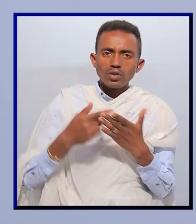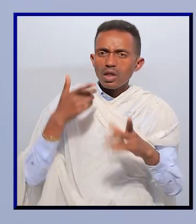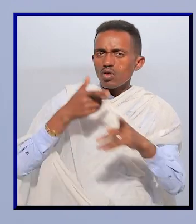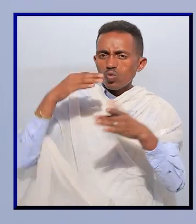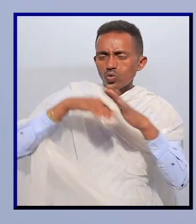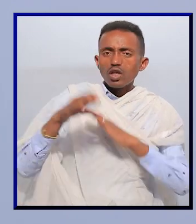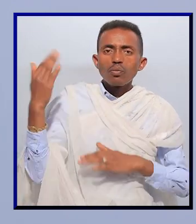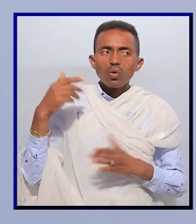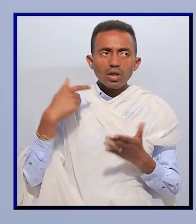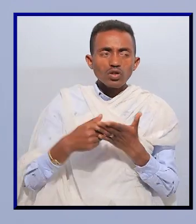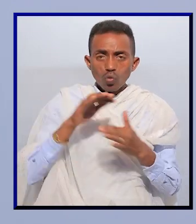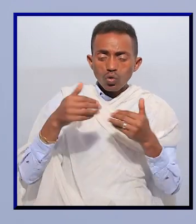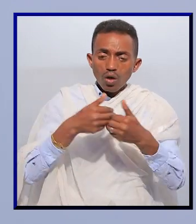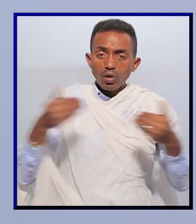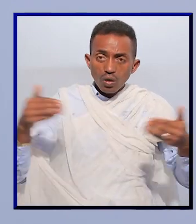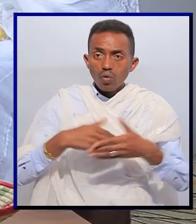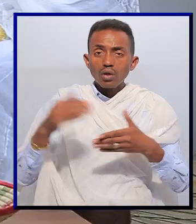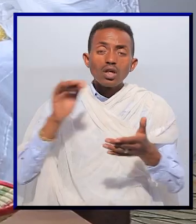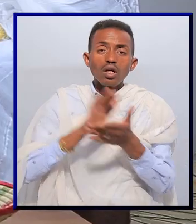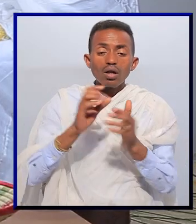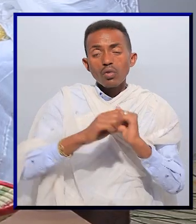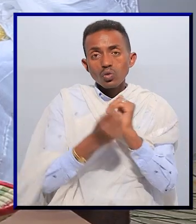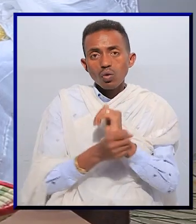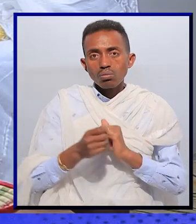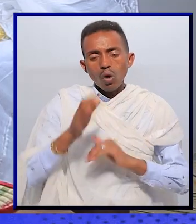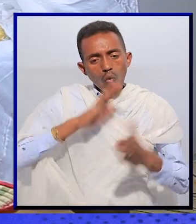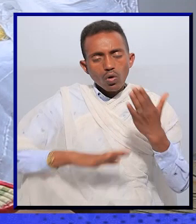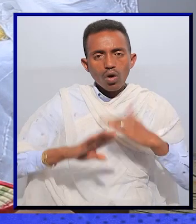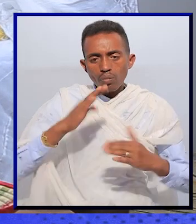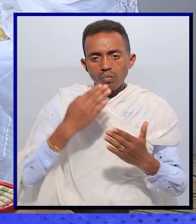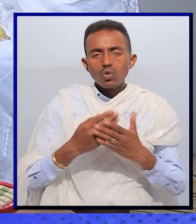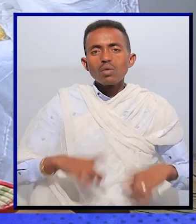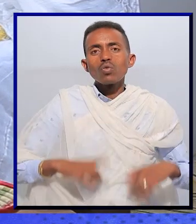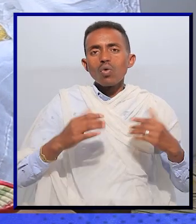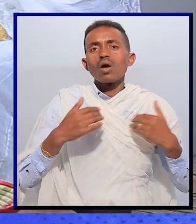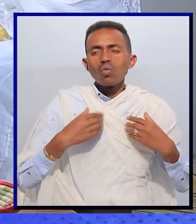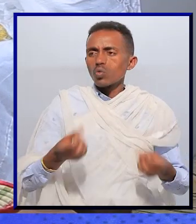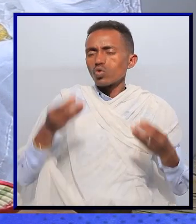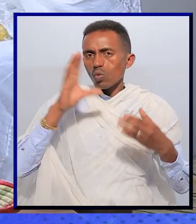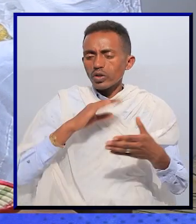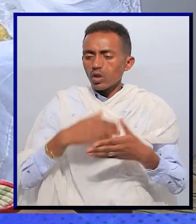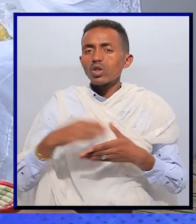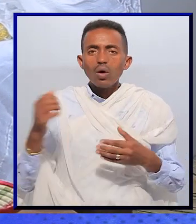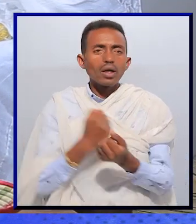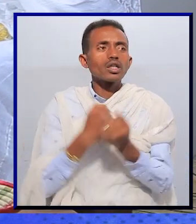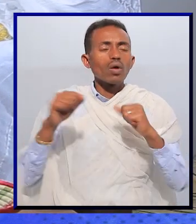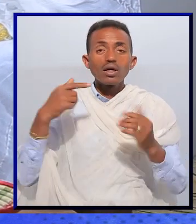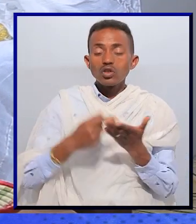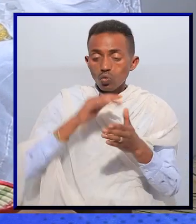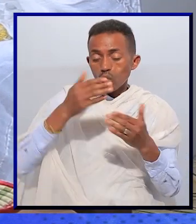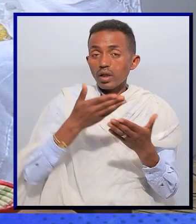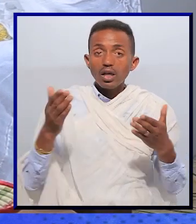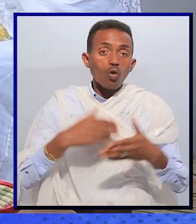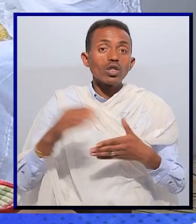ተመለሳለች። ከዚህ ግብረሰው ደም ውስጥ የነበሩ ወንዶች ከዚህ ተላቀው ተዳር መስርተው ልጆችን አፍርተው የኖሩ ሰዎች አሉ። ብዙዎቹ